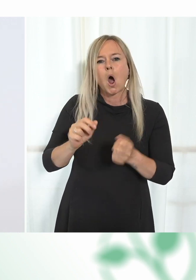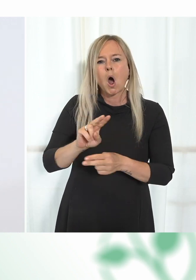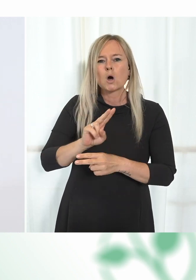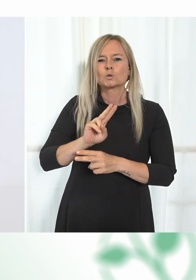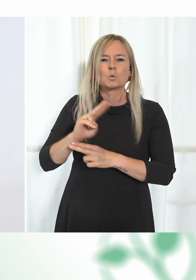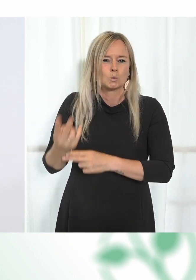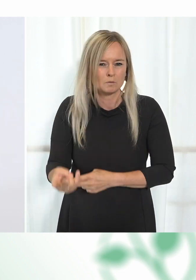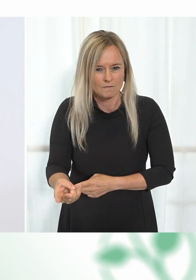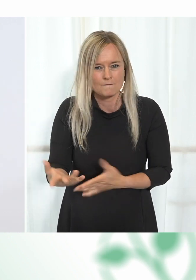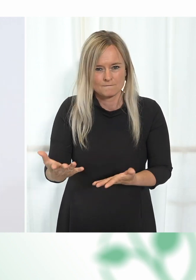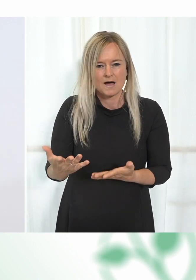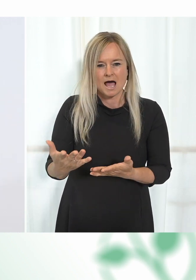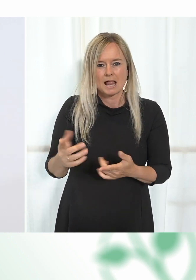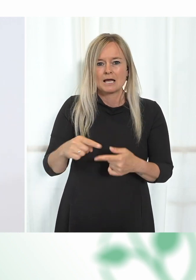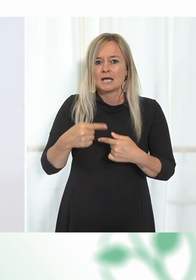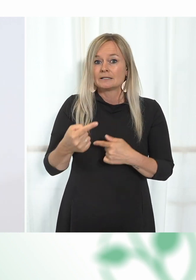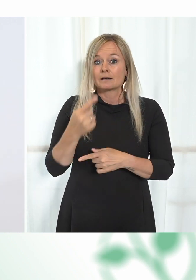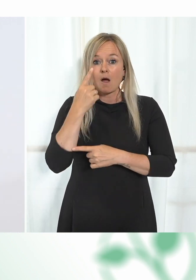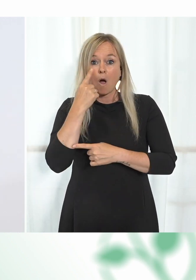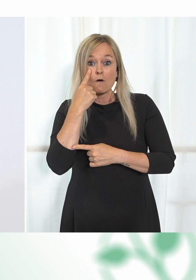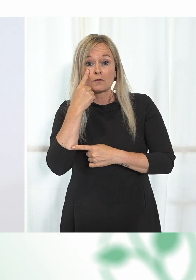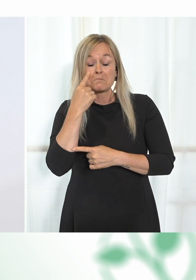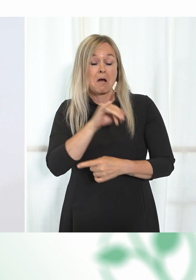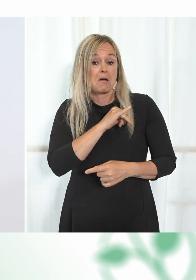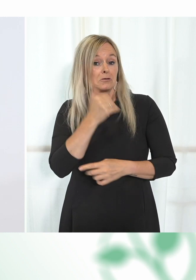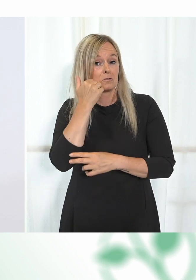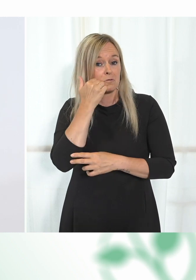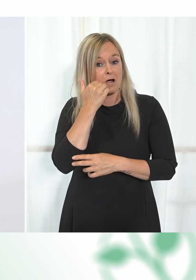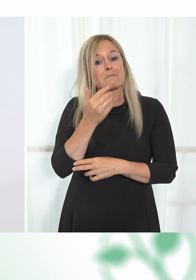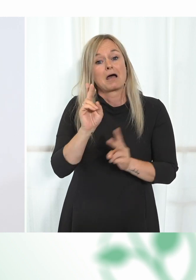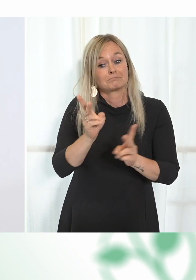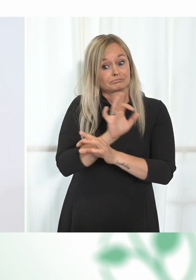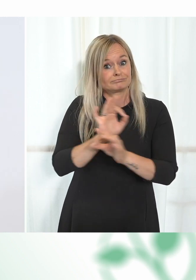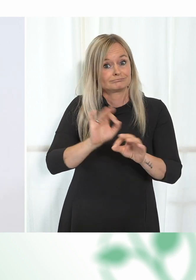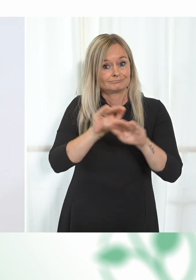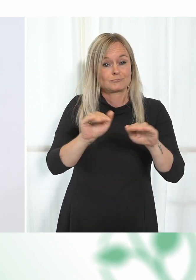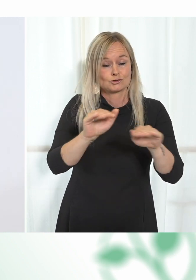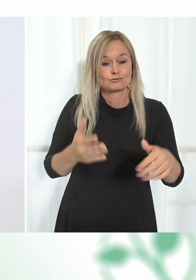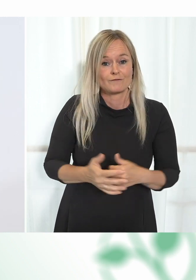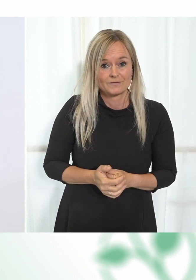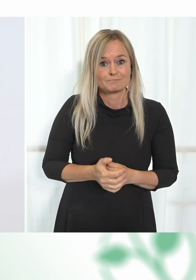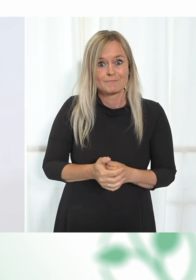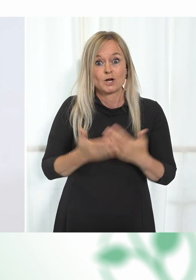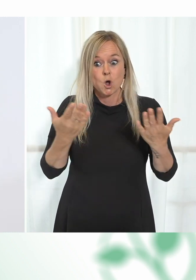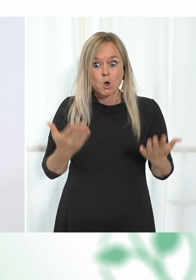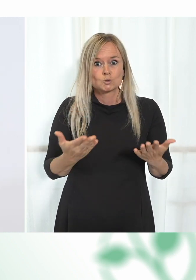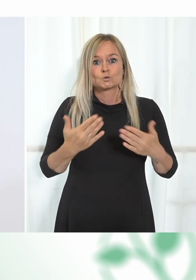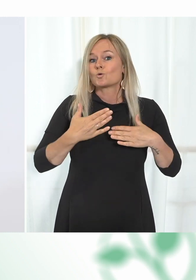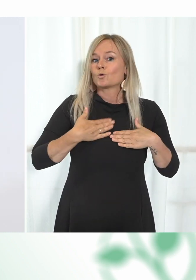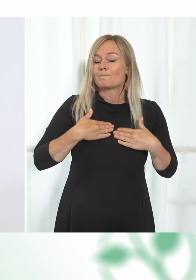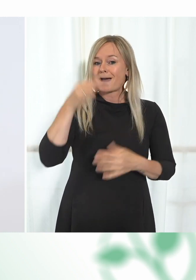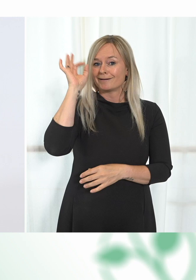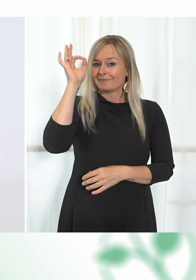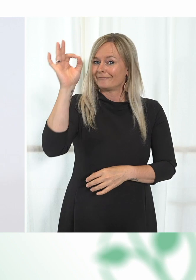sich gut im Wasser. Deswegen gab es die Möglichkeit für mich, dass mein Talent entdeckt wurde. Und weil mein Talent eingesetzt wurde,